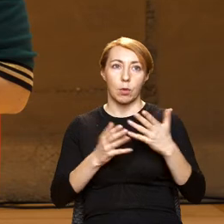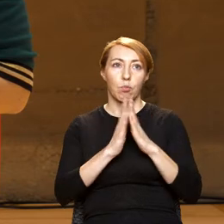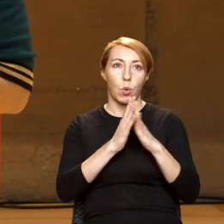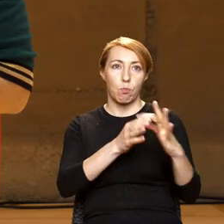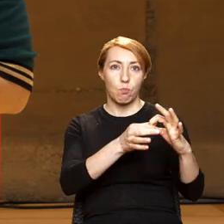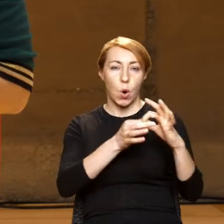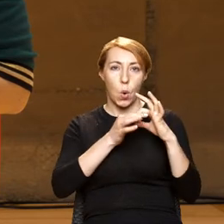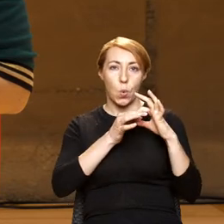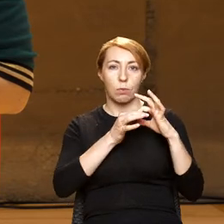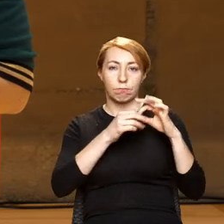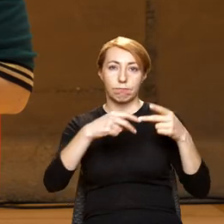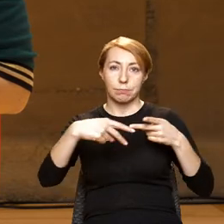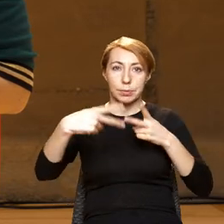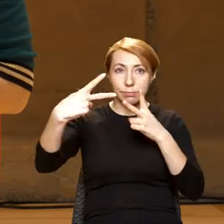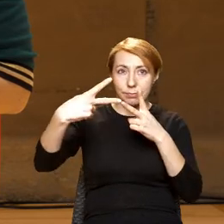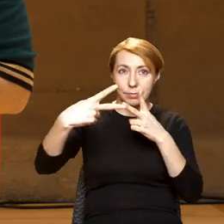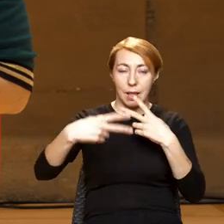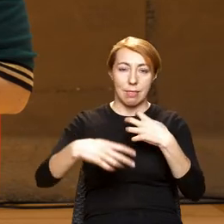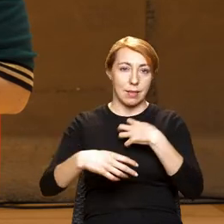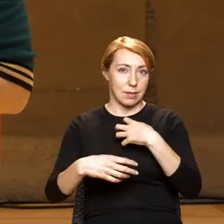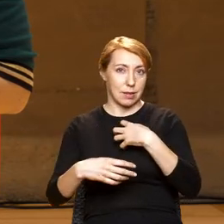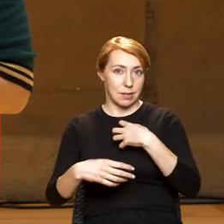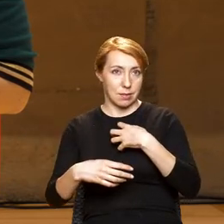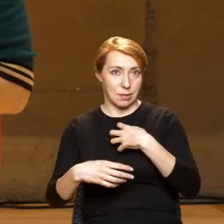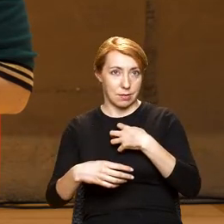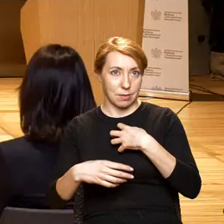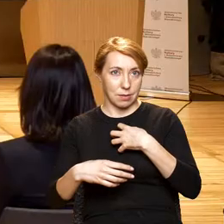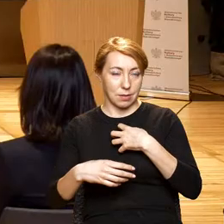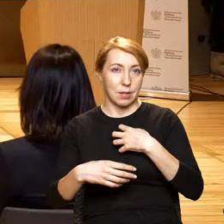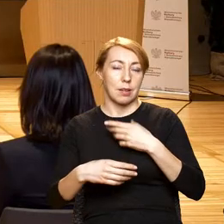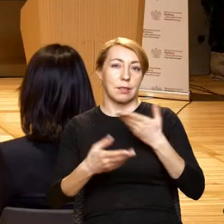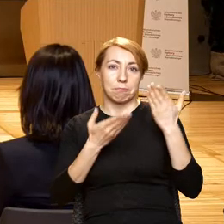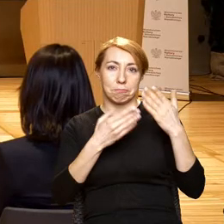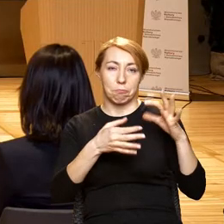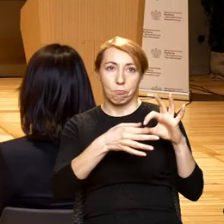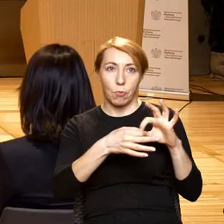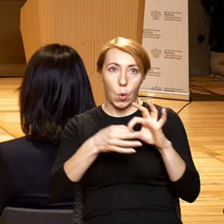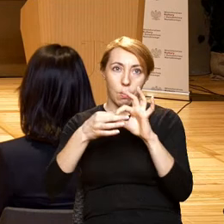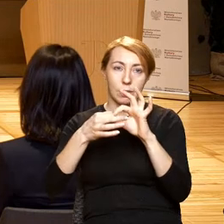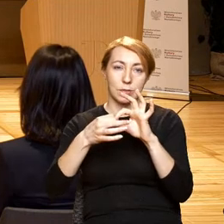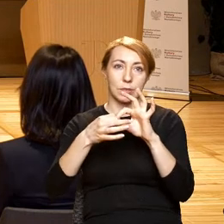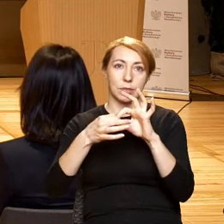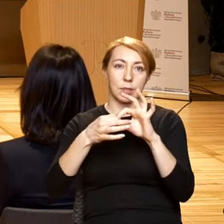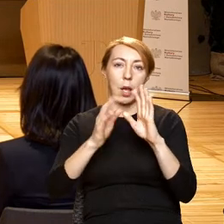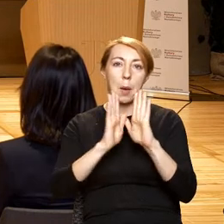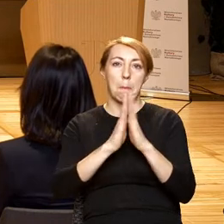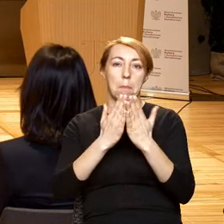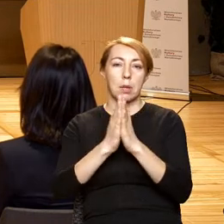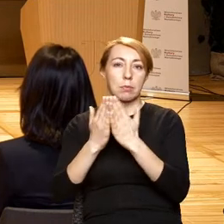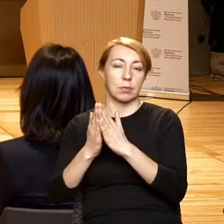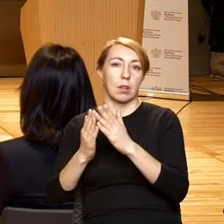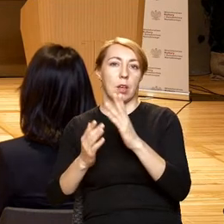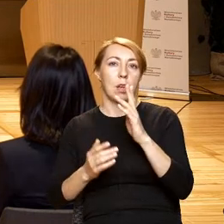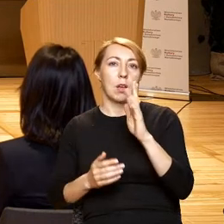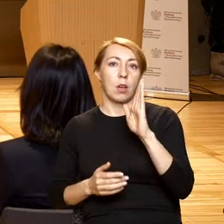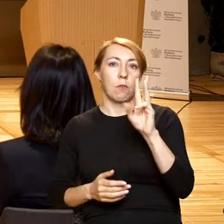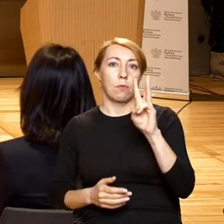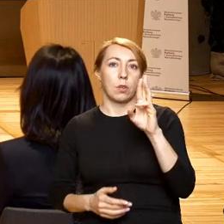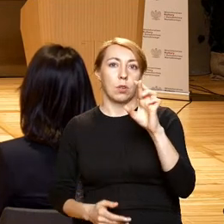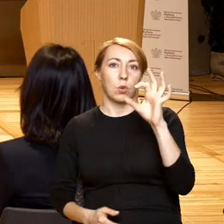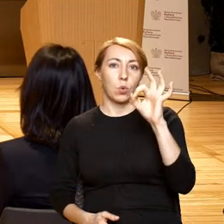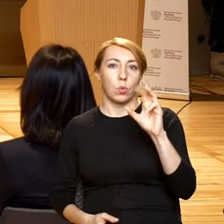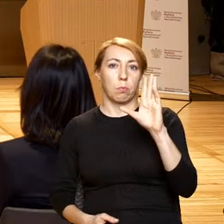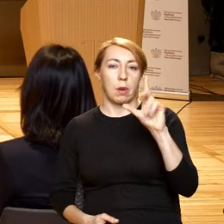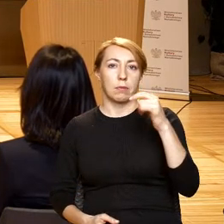z doktorem, dyrektorem Signitasem Narbutasem z Biblioteki Wróblewskich w